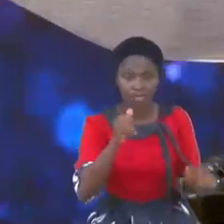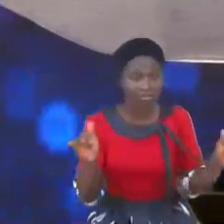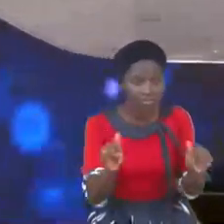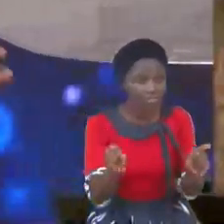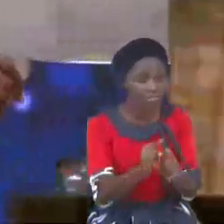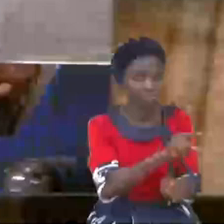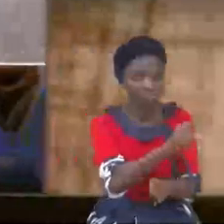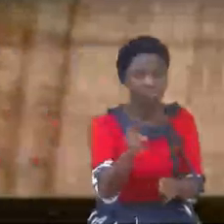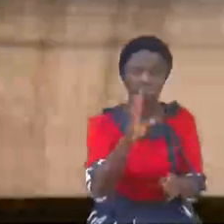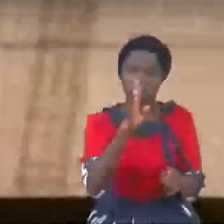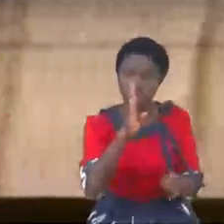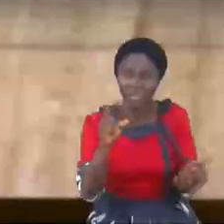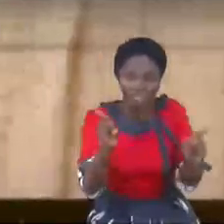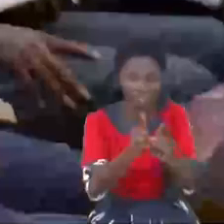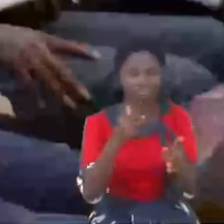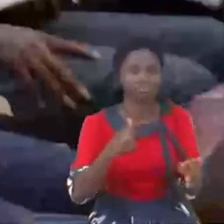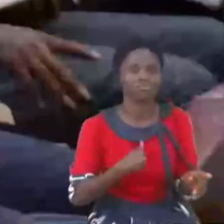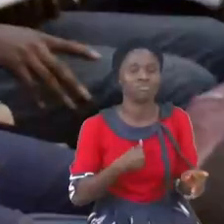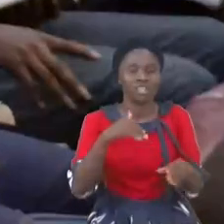moi. Verset 22.